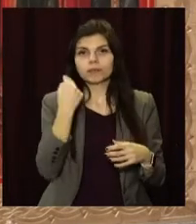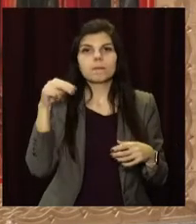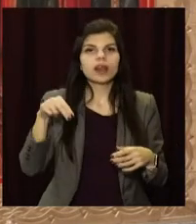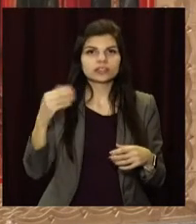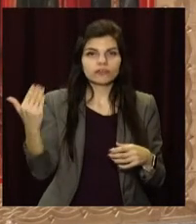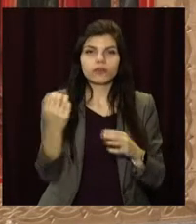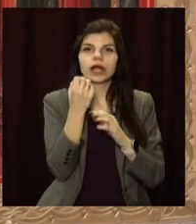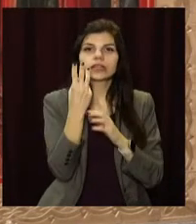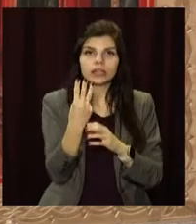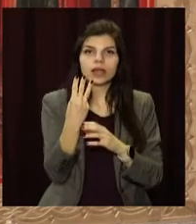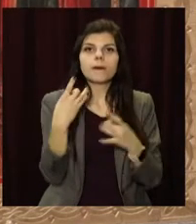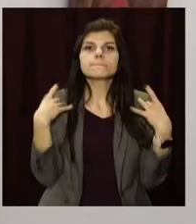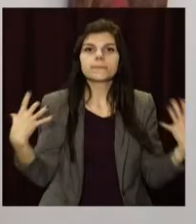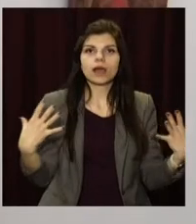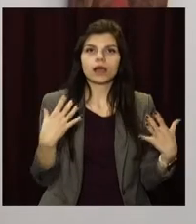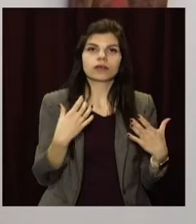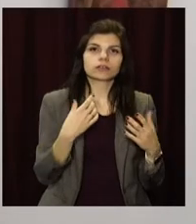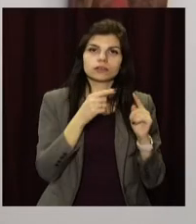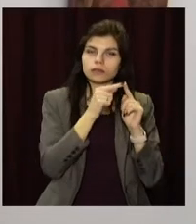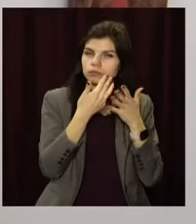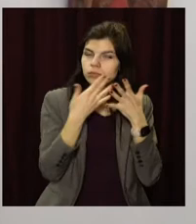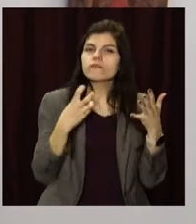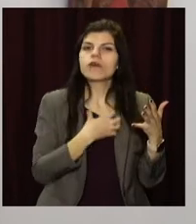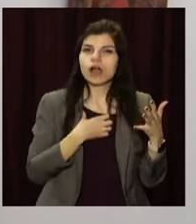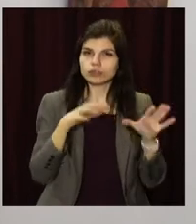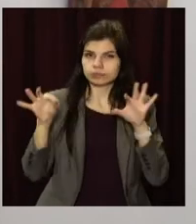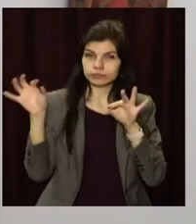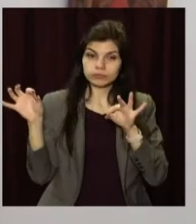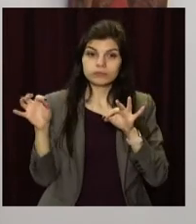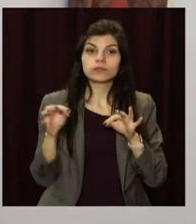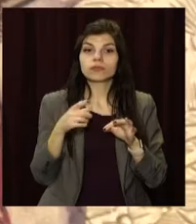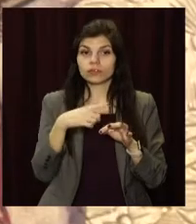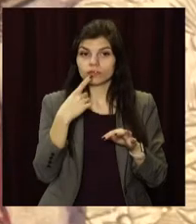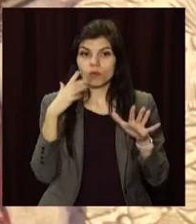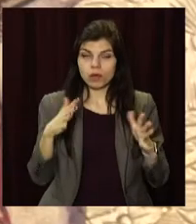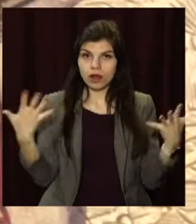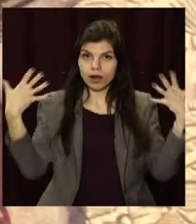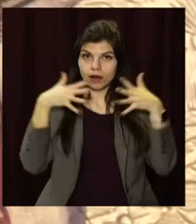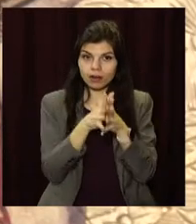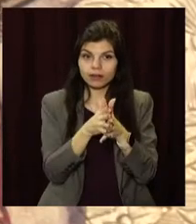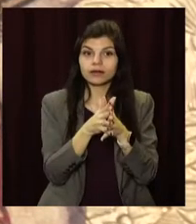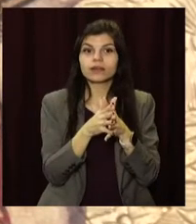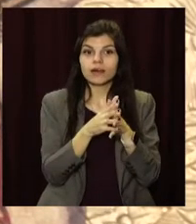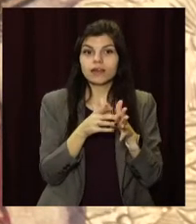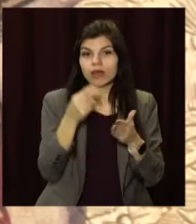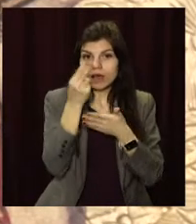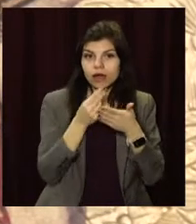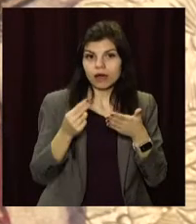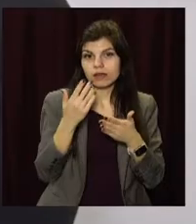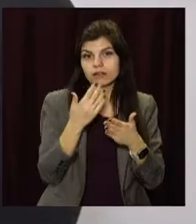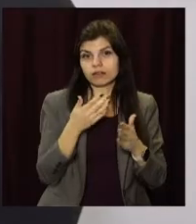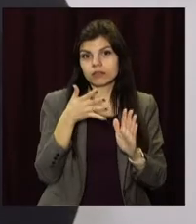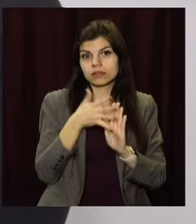– від Різдва до Успіння Богородиці. У це важко повірити, але на все про все у мисткині пішов лише місяць.